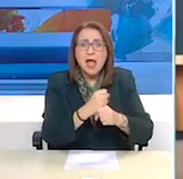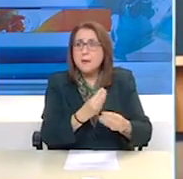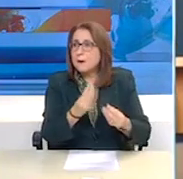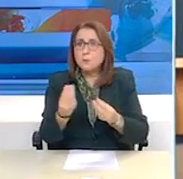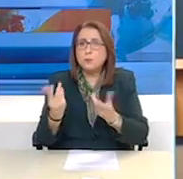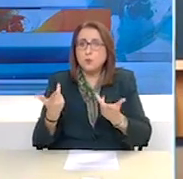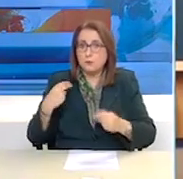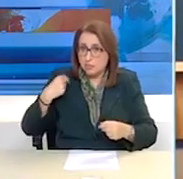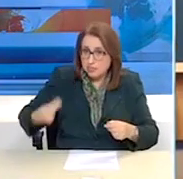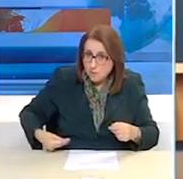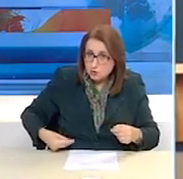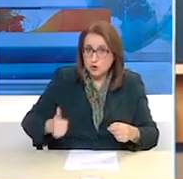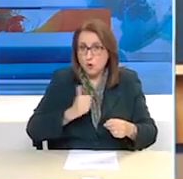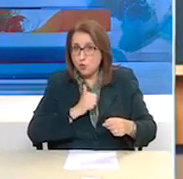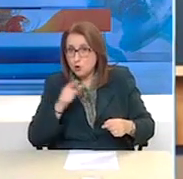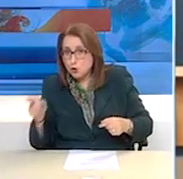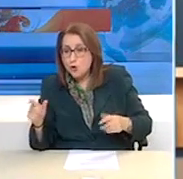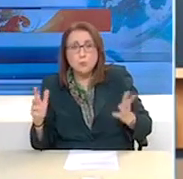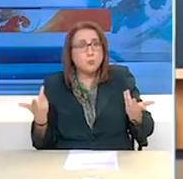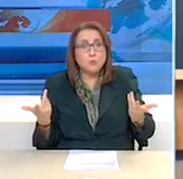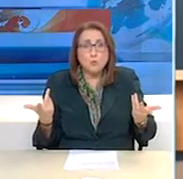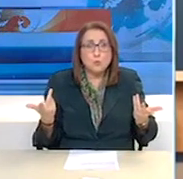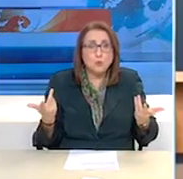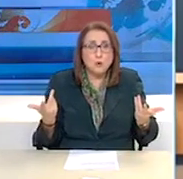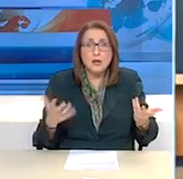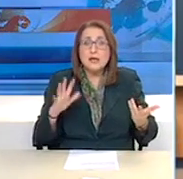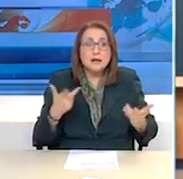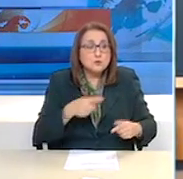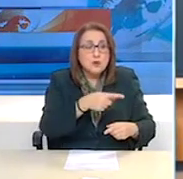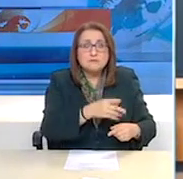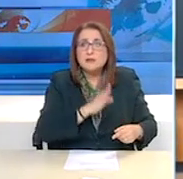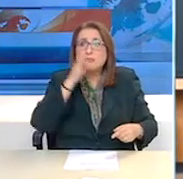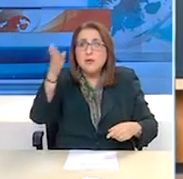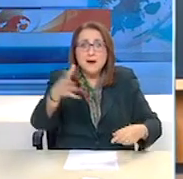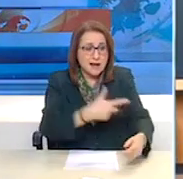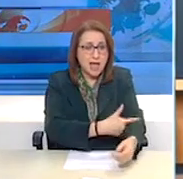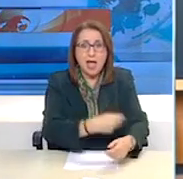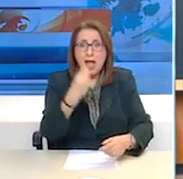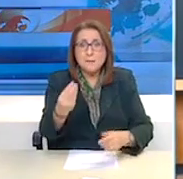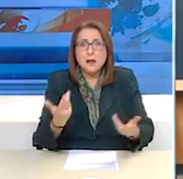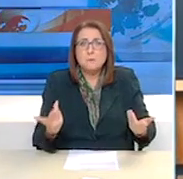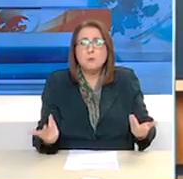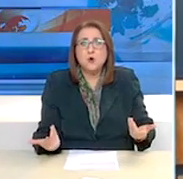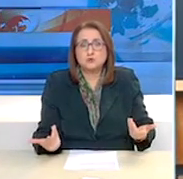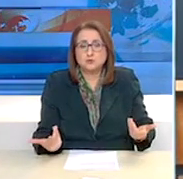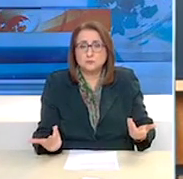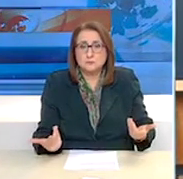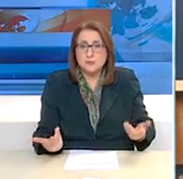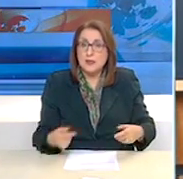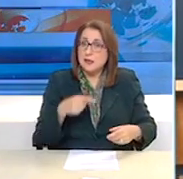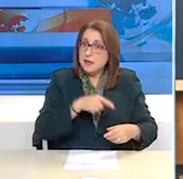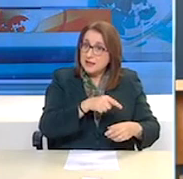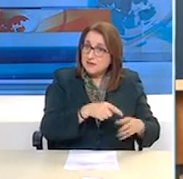σε δημόσιες ή και ιδιωτικές δομές, και πώς θα εξασφαλιστεί η μετάβαση των ασθενών στον χώρο αυτό? Οι συγκεκριμένες οδηγίες αφορούν